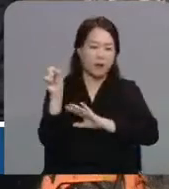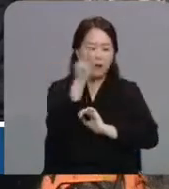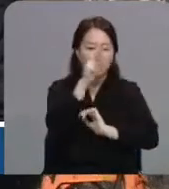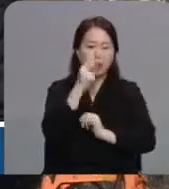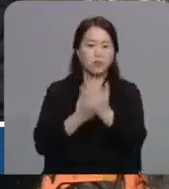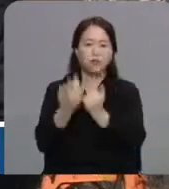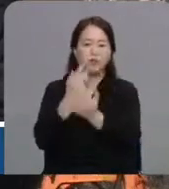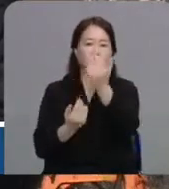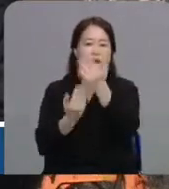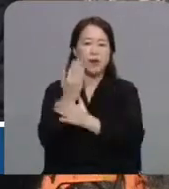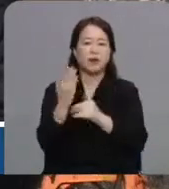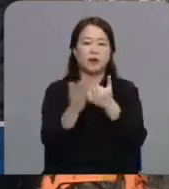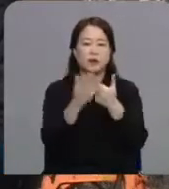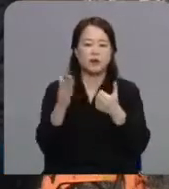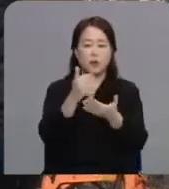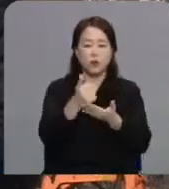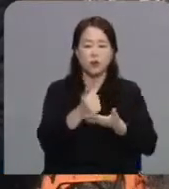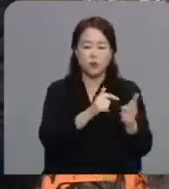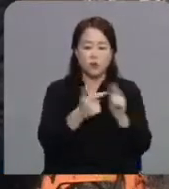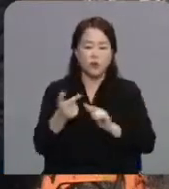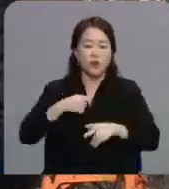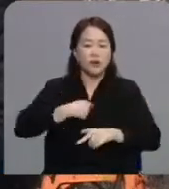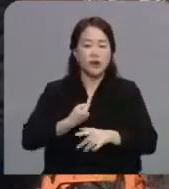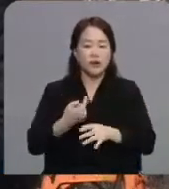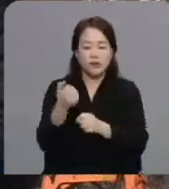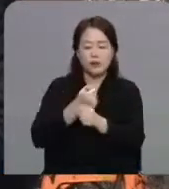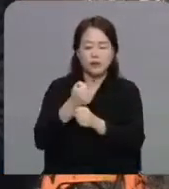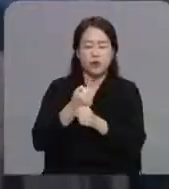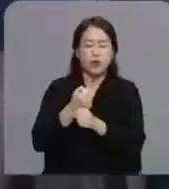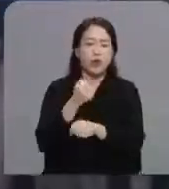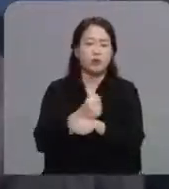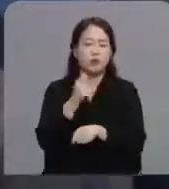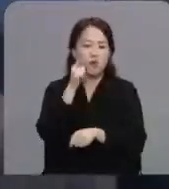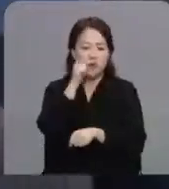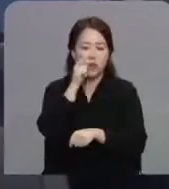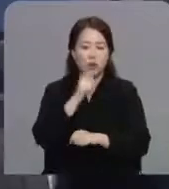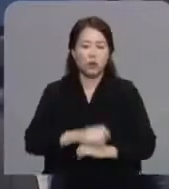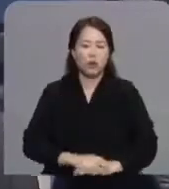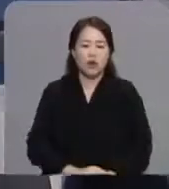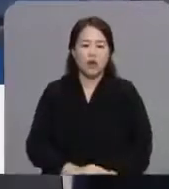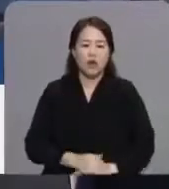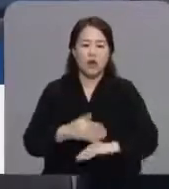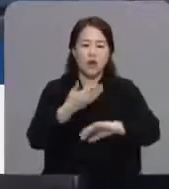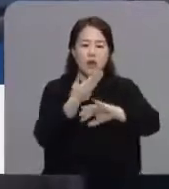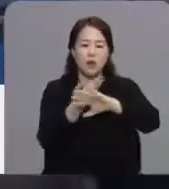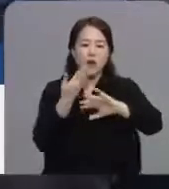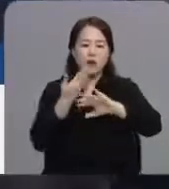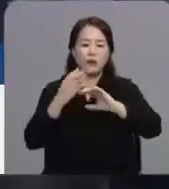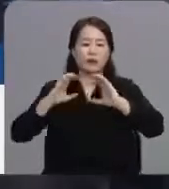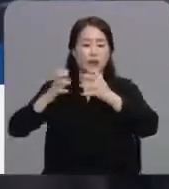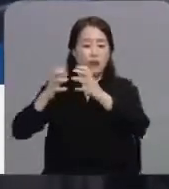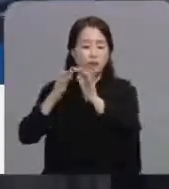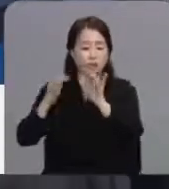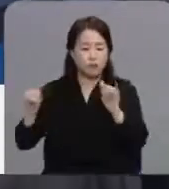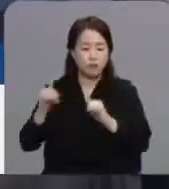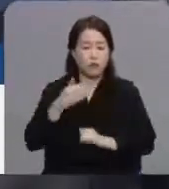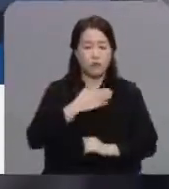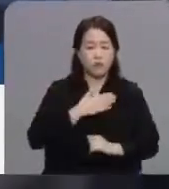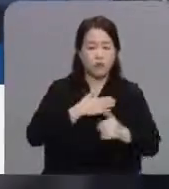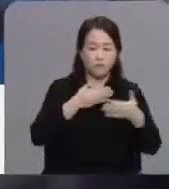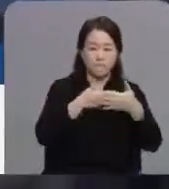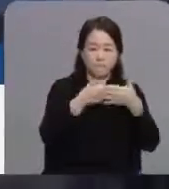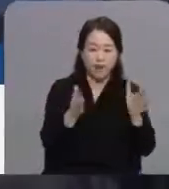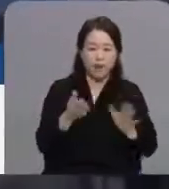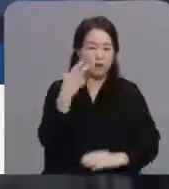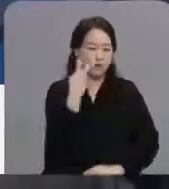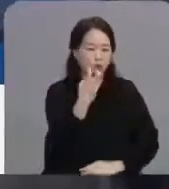발생해 투숙객들은 소지품조차 챙길 시간이 없었습니다. 외국인분이 저희 방을 똑똑똑 하면서